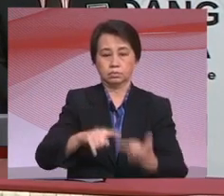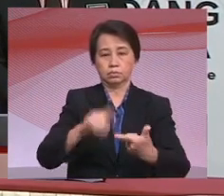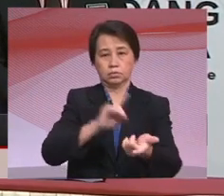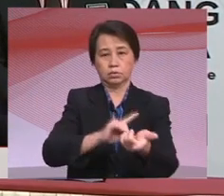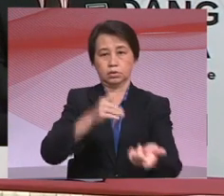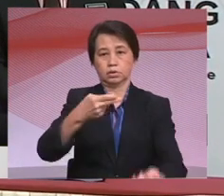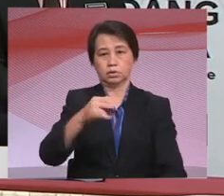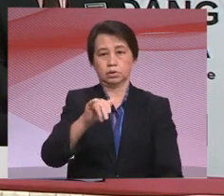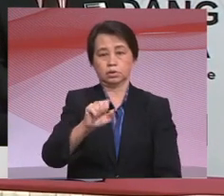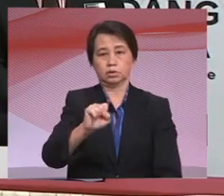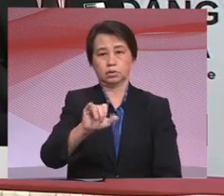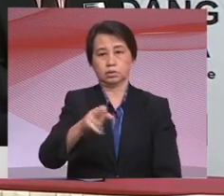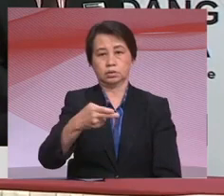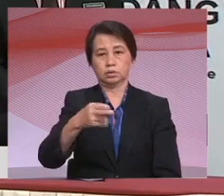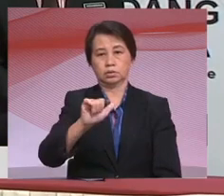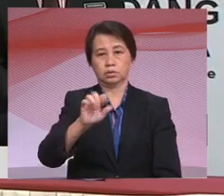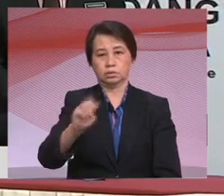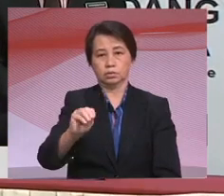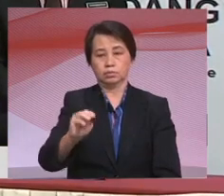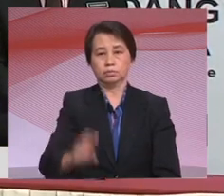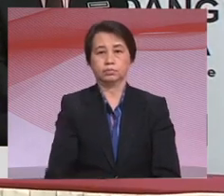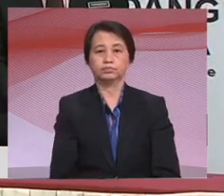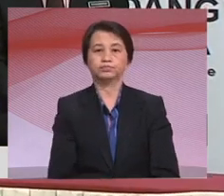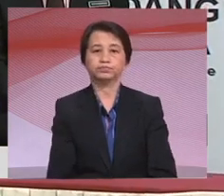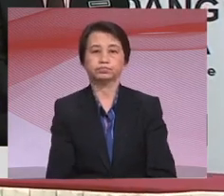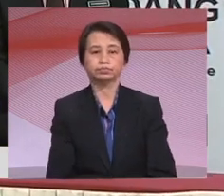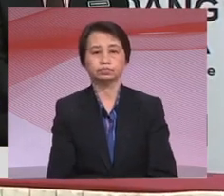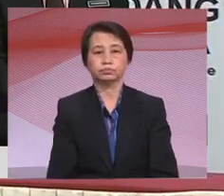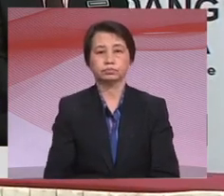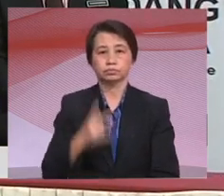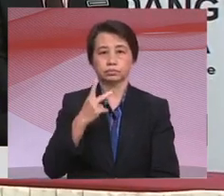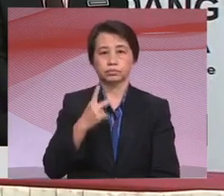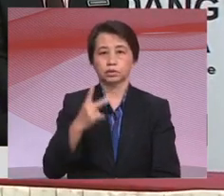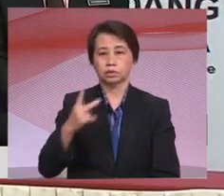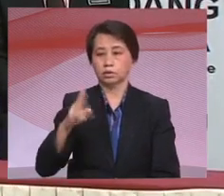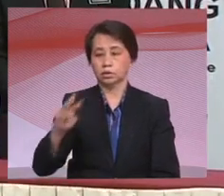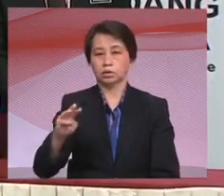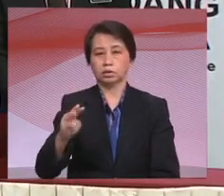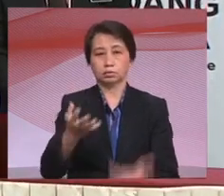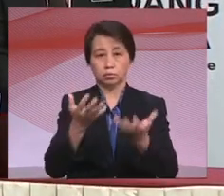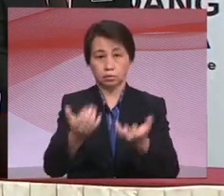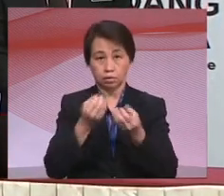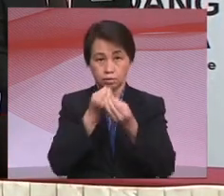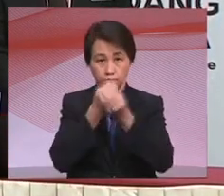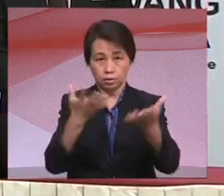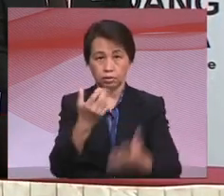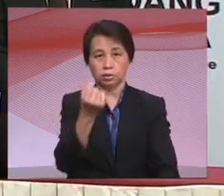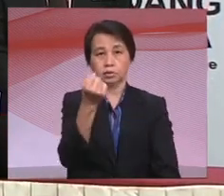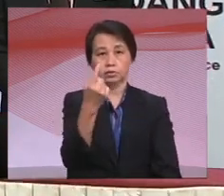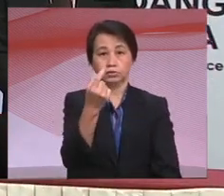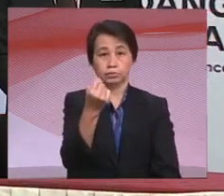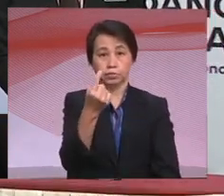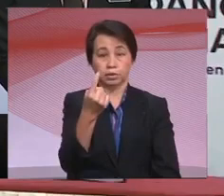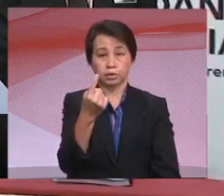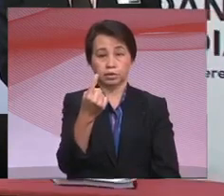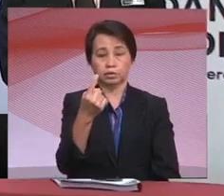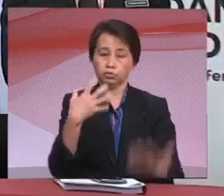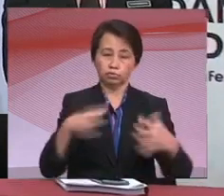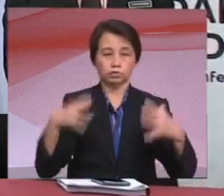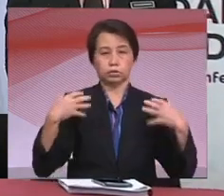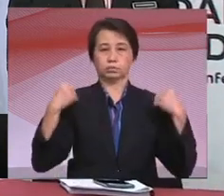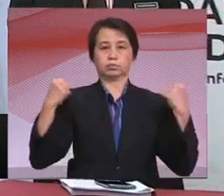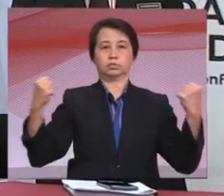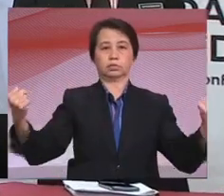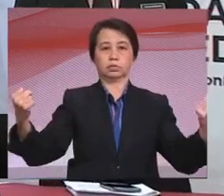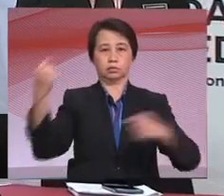Shah. Kementerian Kesihatan Malaysia ingin memaklumkan bahawa terdapat 11 kes yang telah pulih daripada jangkitan